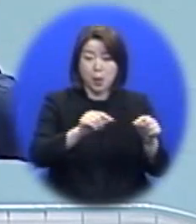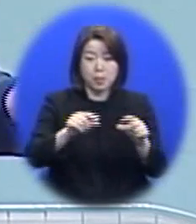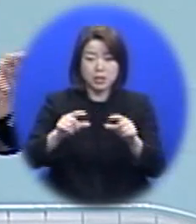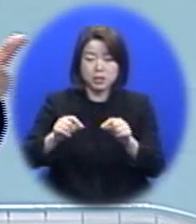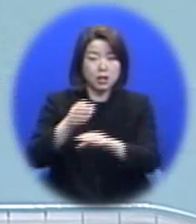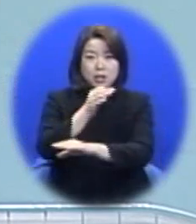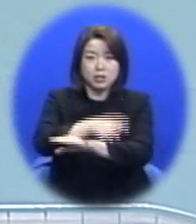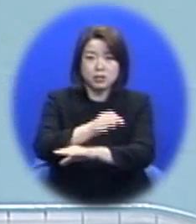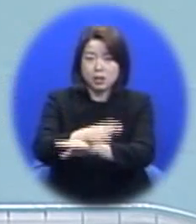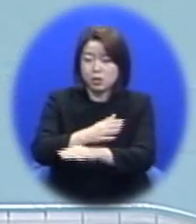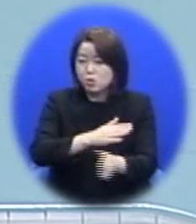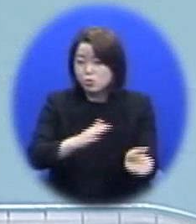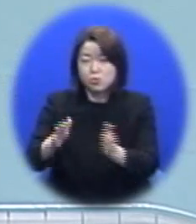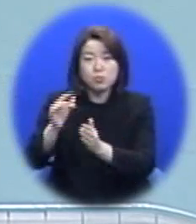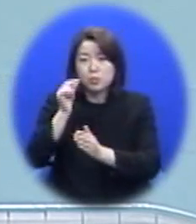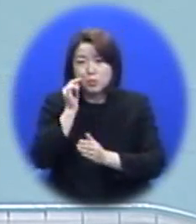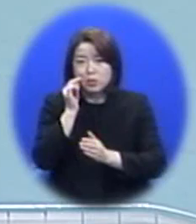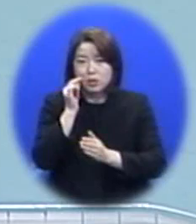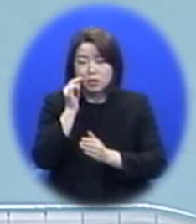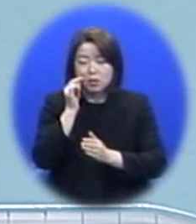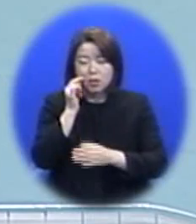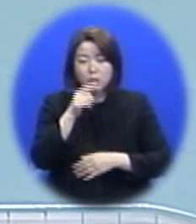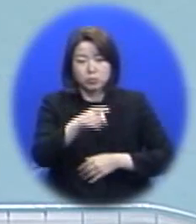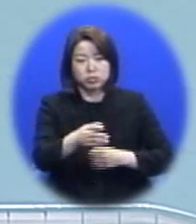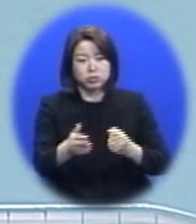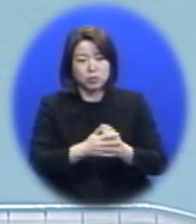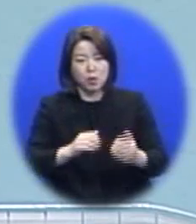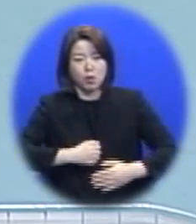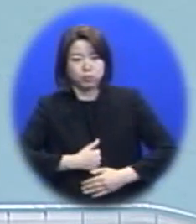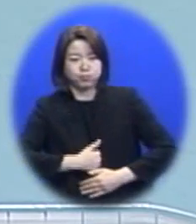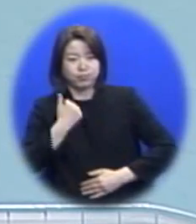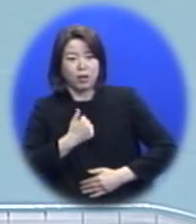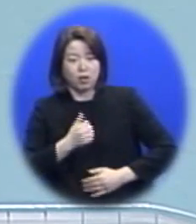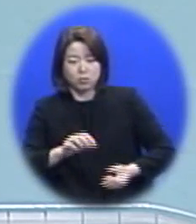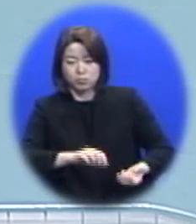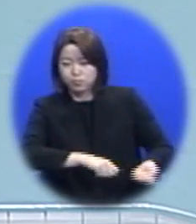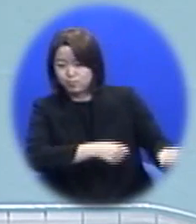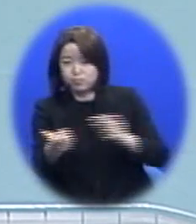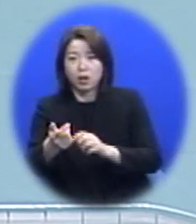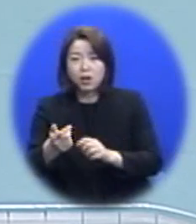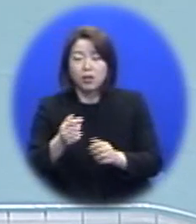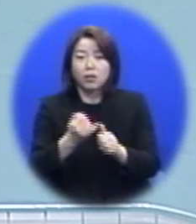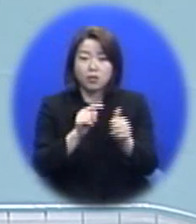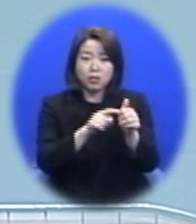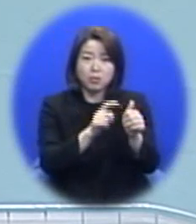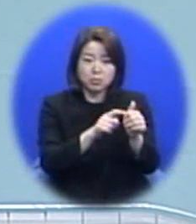마련하지 못한 것 때문에 막 욱하면서 상을 뒤집어 엎어버리는 남편.